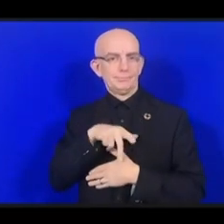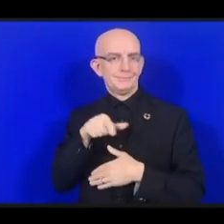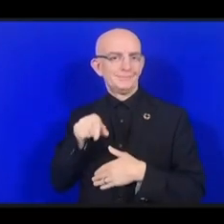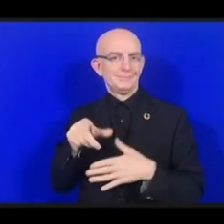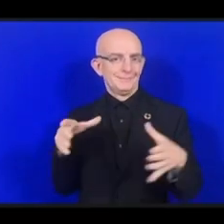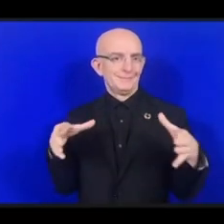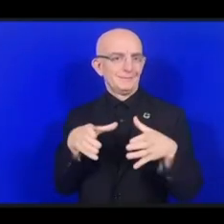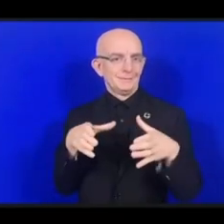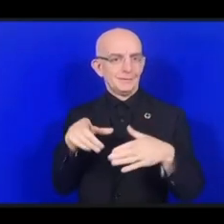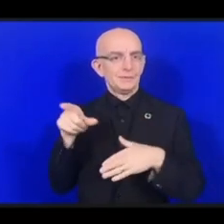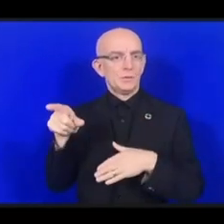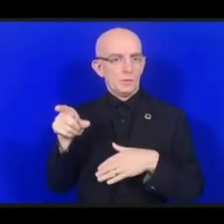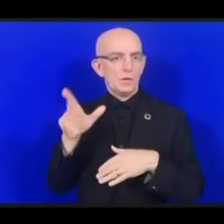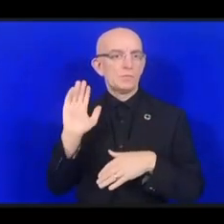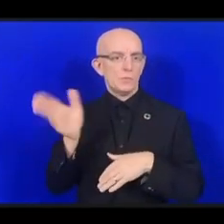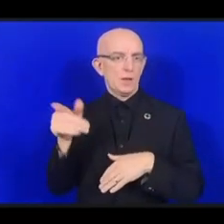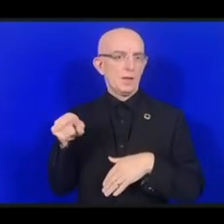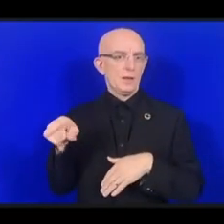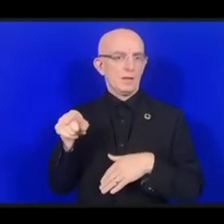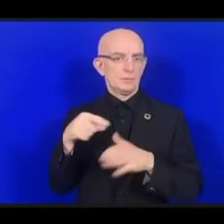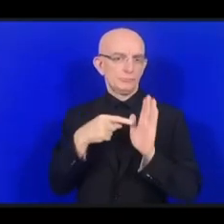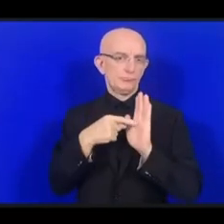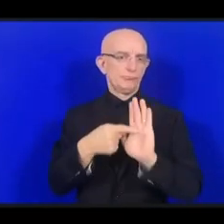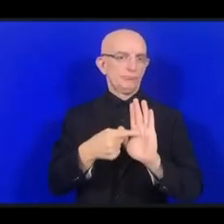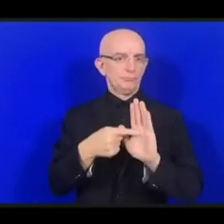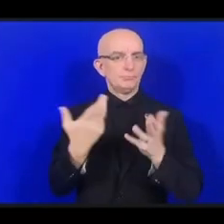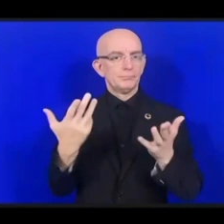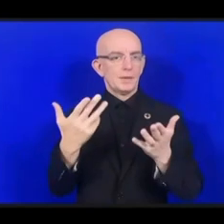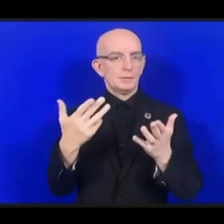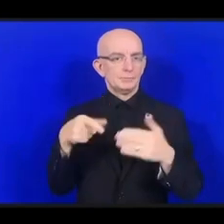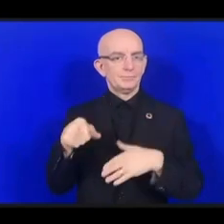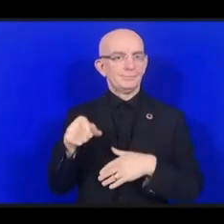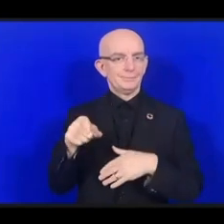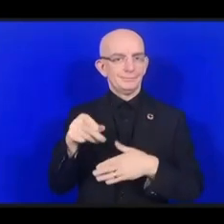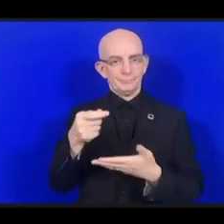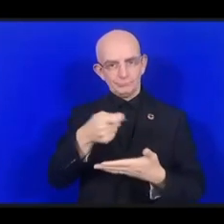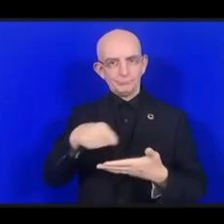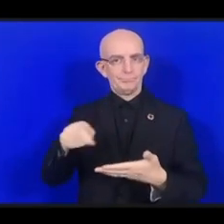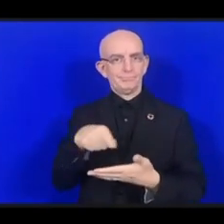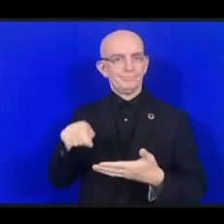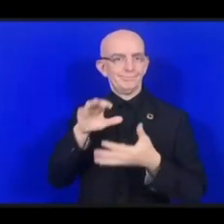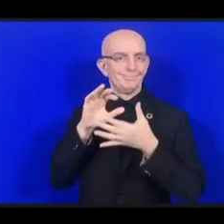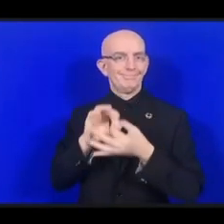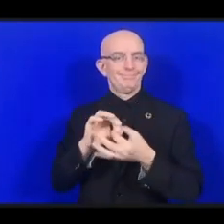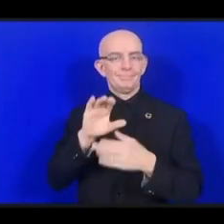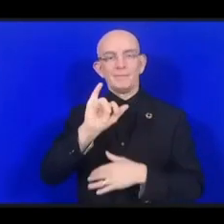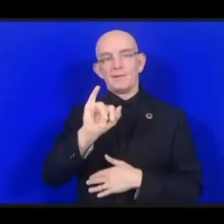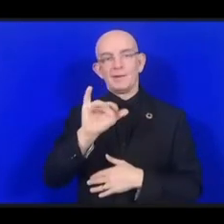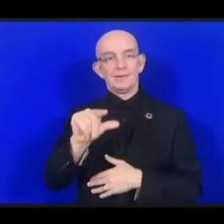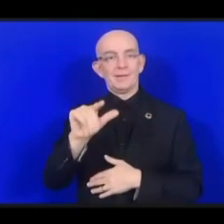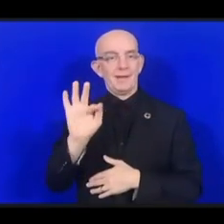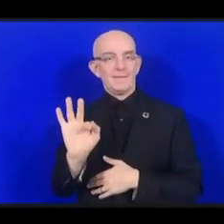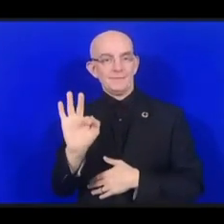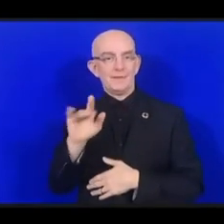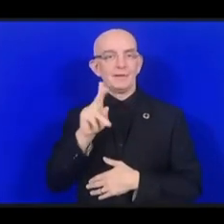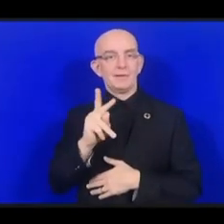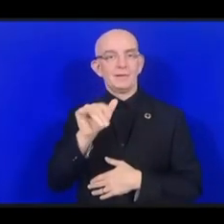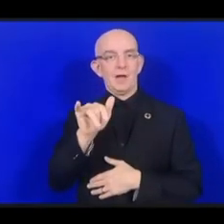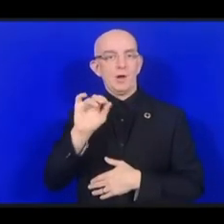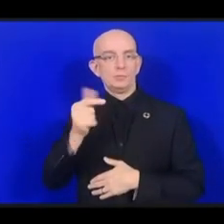حوكمه الانترنت لعام 2023 في كيوتو الان الرجاء التصفيق ترحيبا بمور